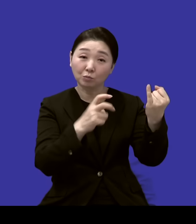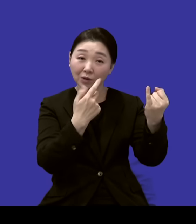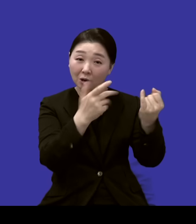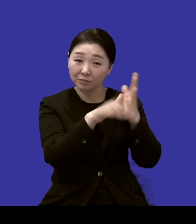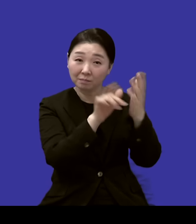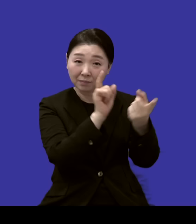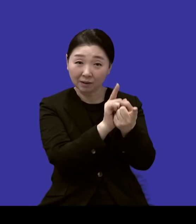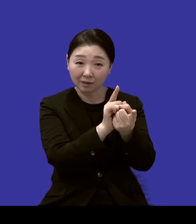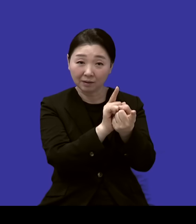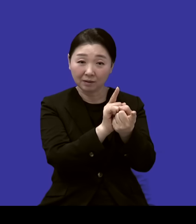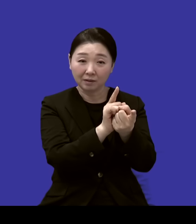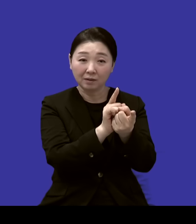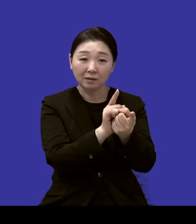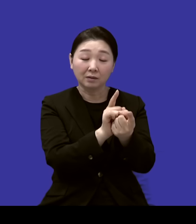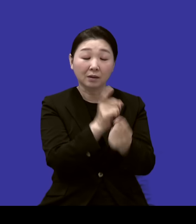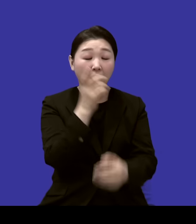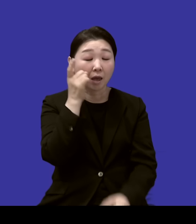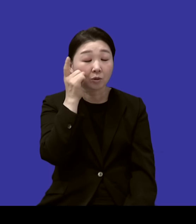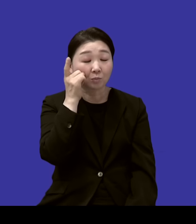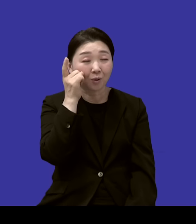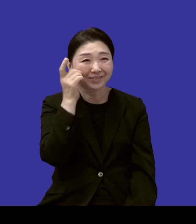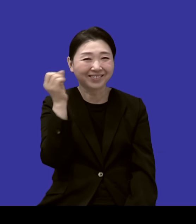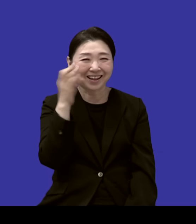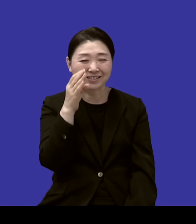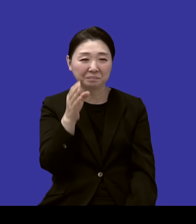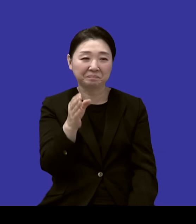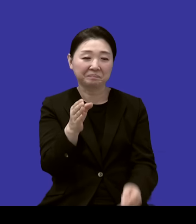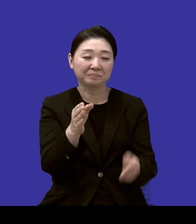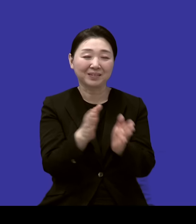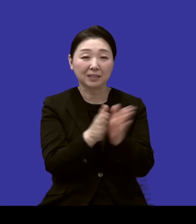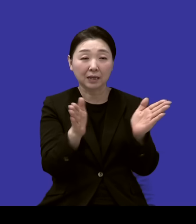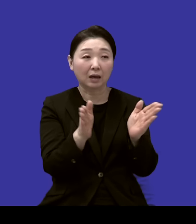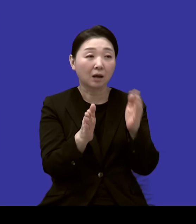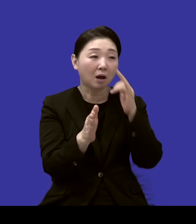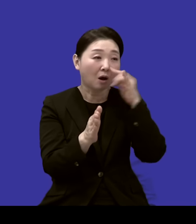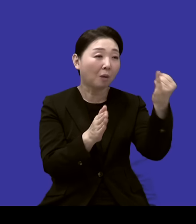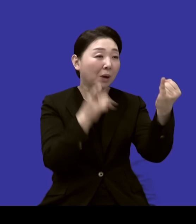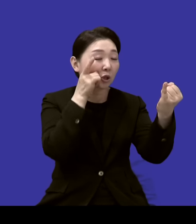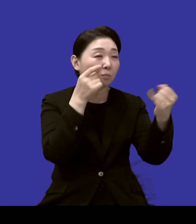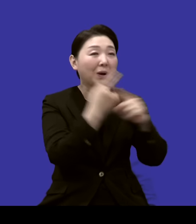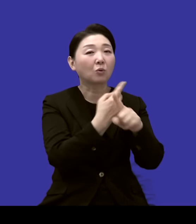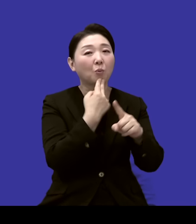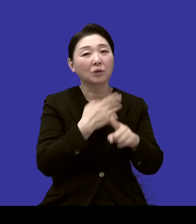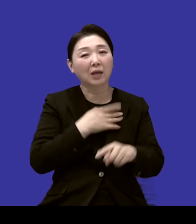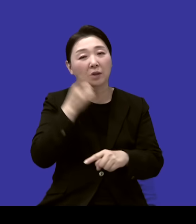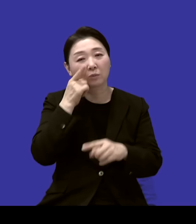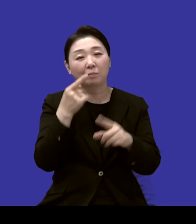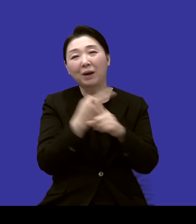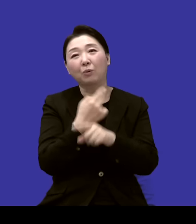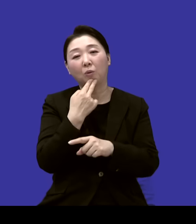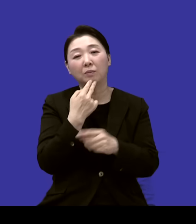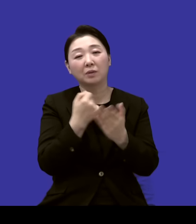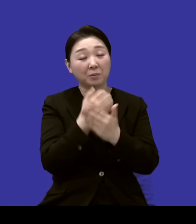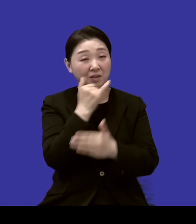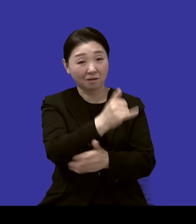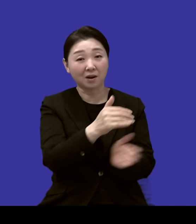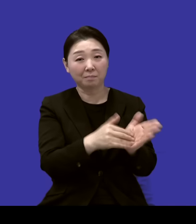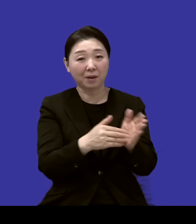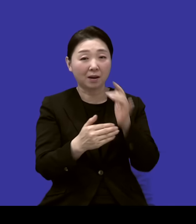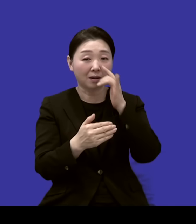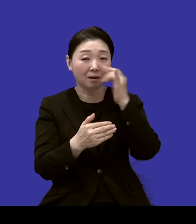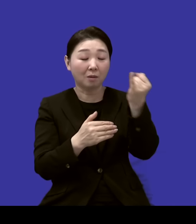네, 제가 이제 폰을 살리니까 예. 이제 어머니도 폰 번호를 안 바꾸셨고 저도 안 바꾸다 보니까 예. 연락이 된 거예요. 예. 그래서